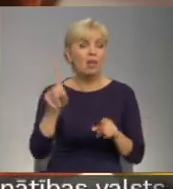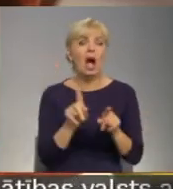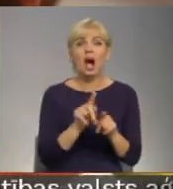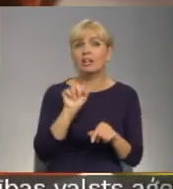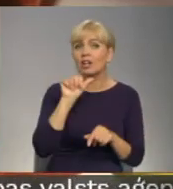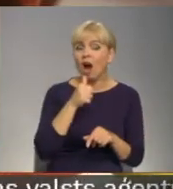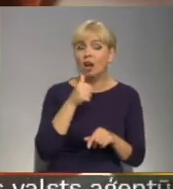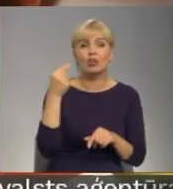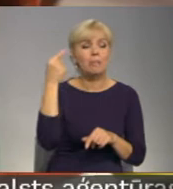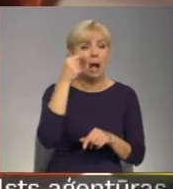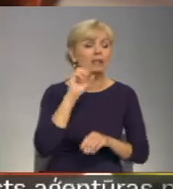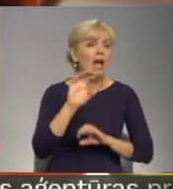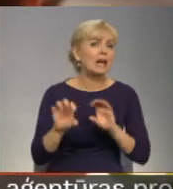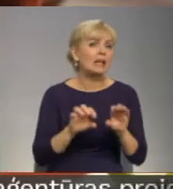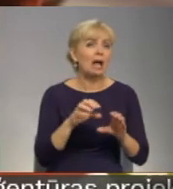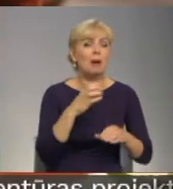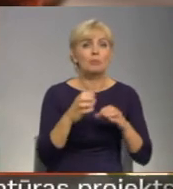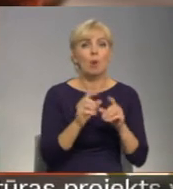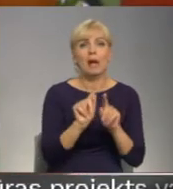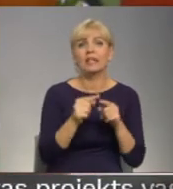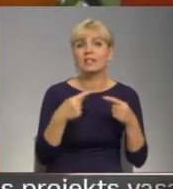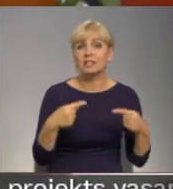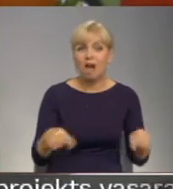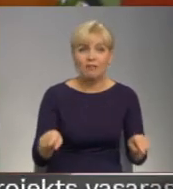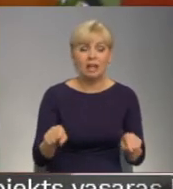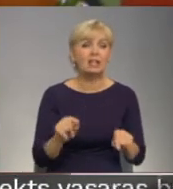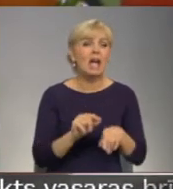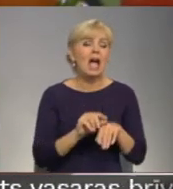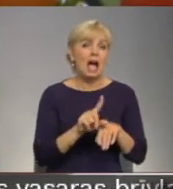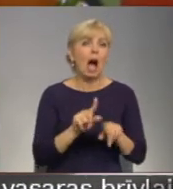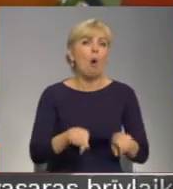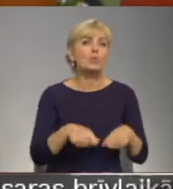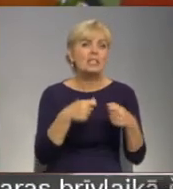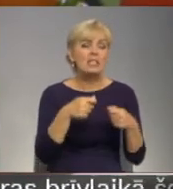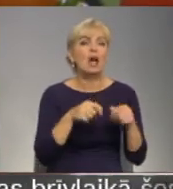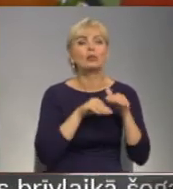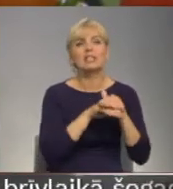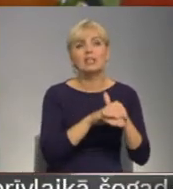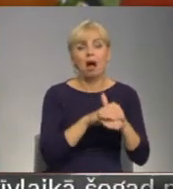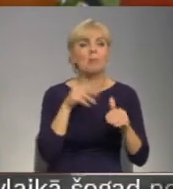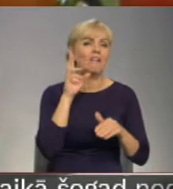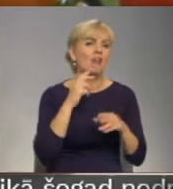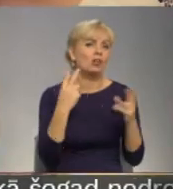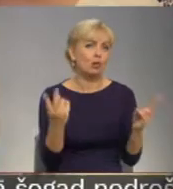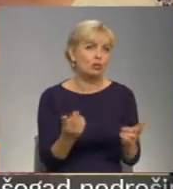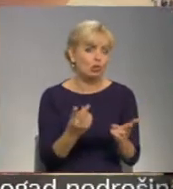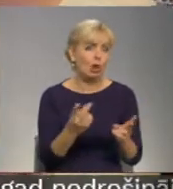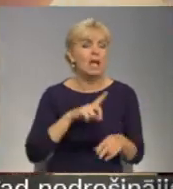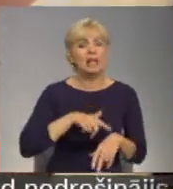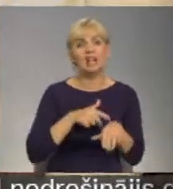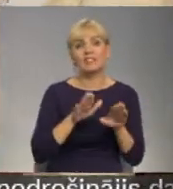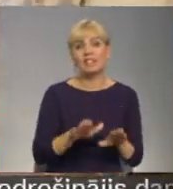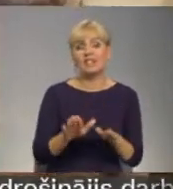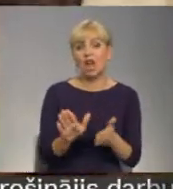garši melnējiem un raibajiem tomātiem ir savādāk, taču selekcionāri saglabājuši arī vecās tradicionālās Latvijas vietējās